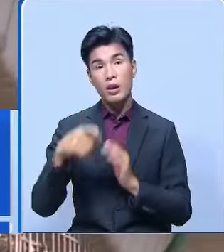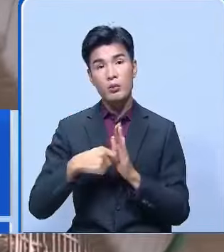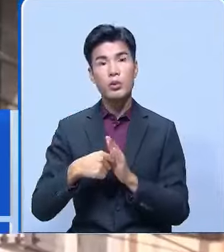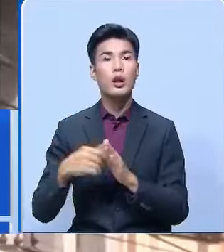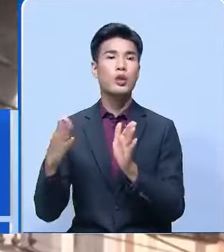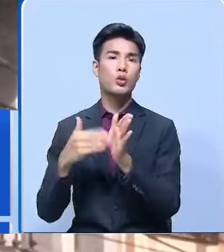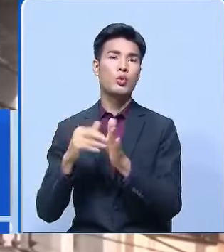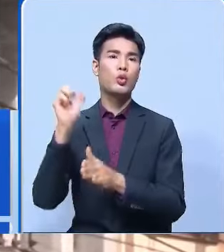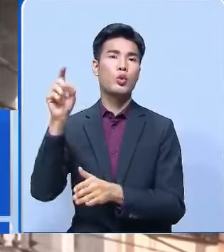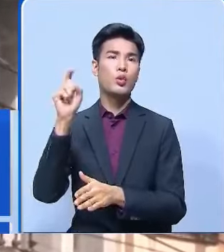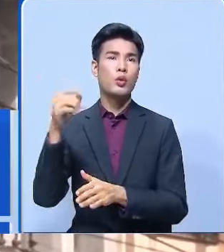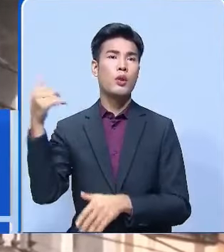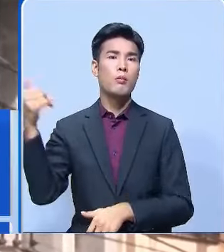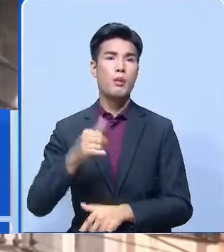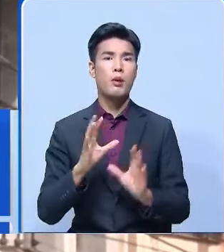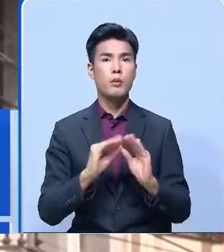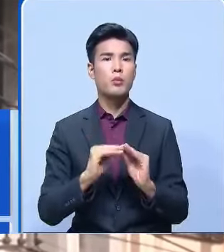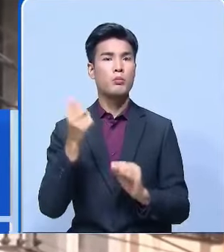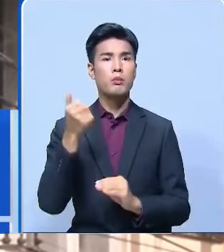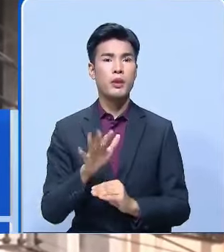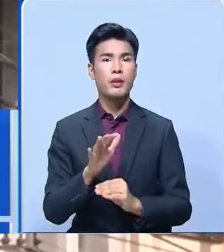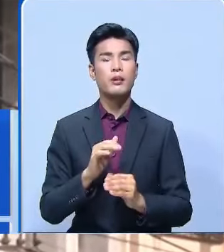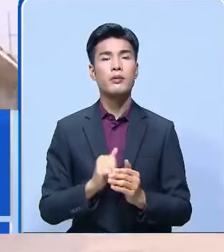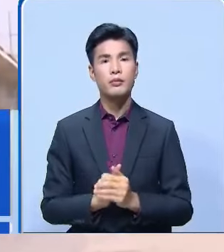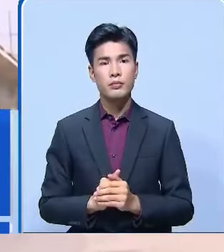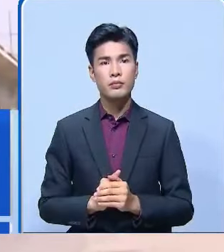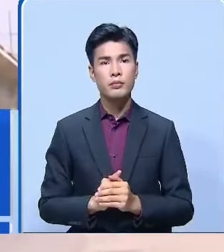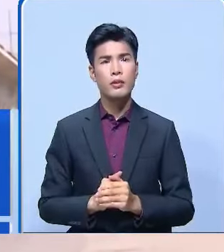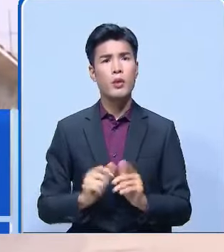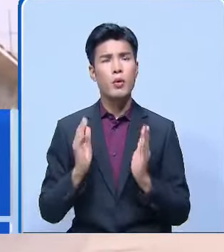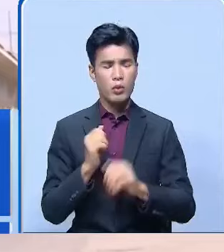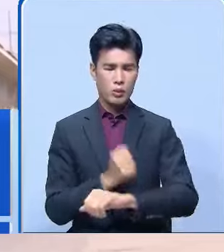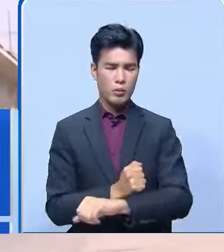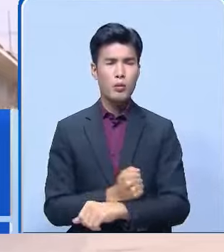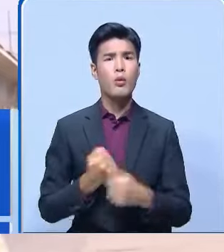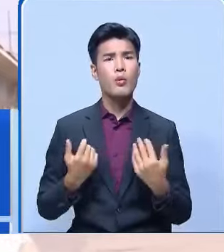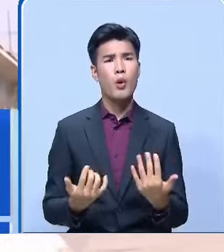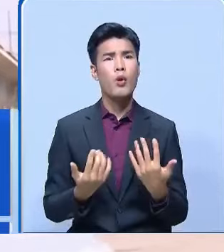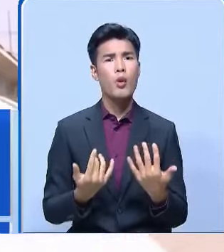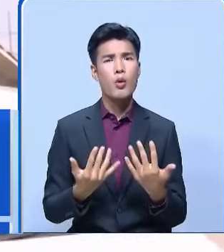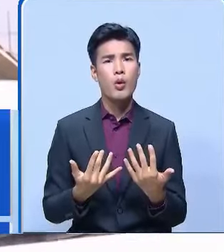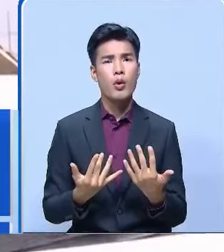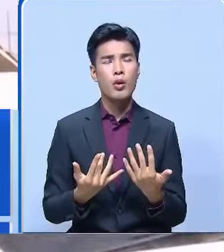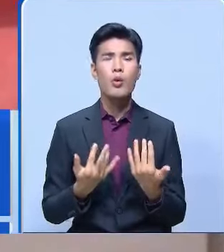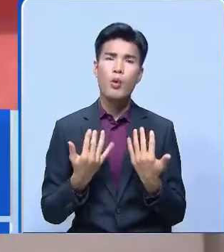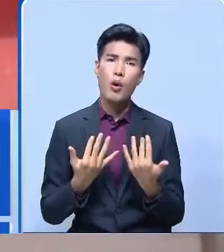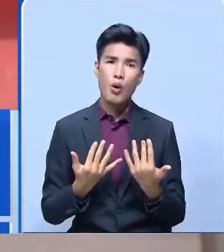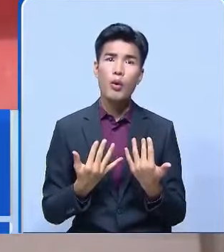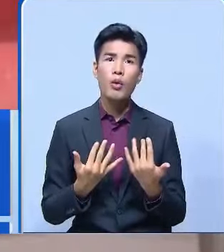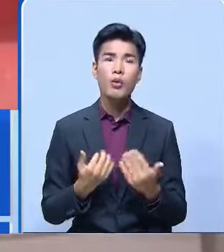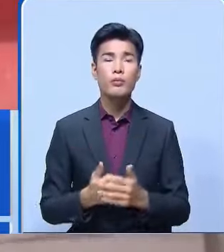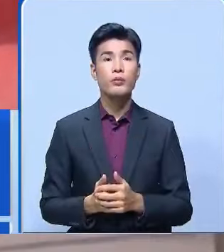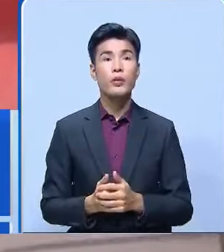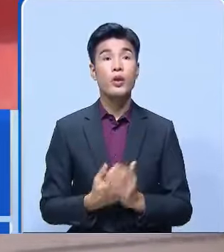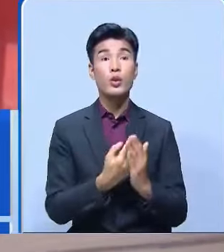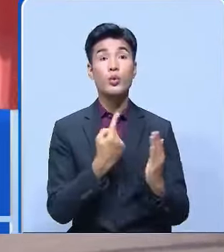กิจด่วนไม่สามารถเข้าร่วมการประชุมได้เอ้าแต่ลูกจ้างอย่างเราประชาชนตาดำๆอ่ะเราก็รออยู่เนอะส่วนตัวแทน